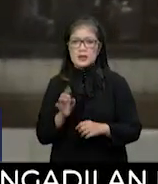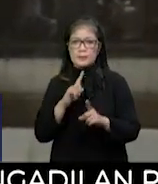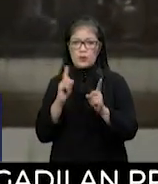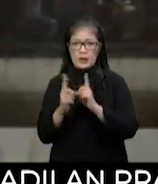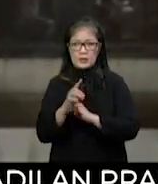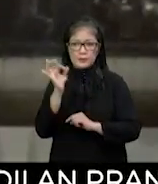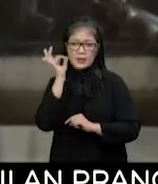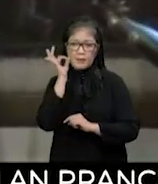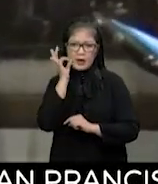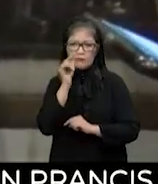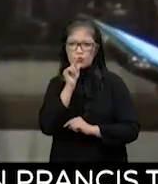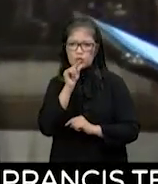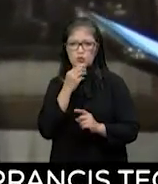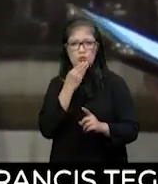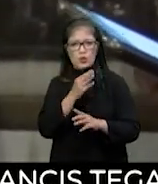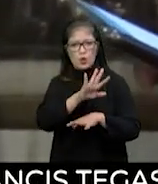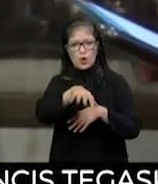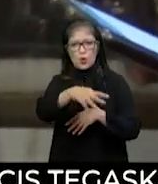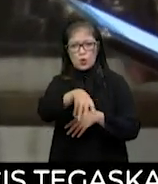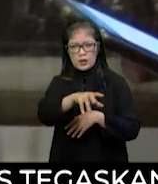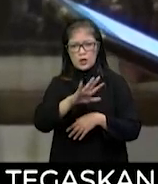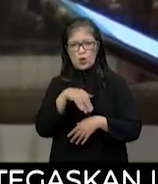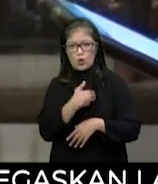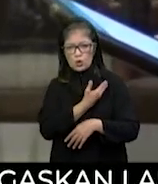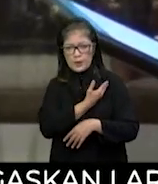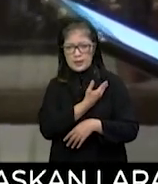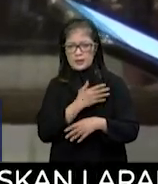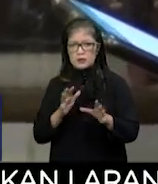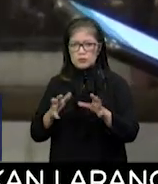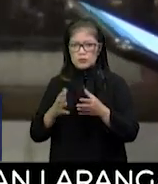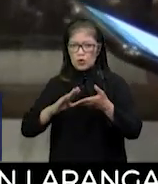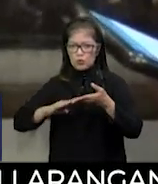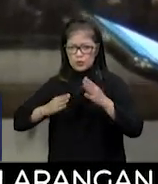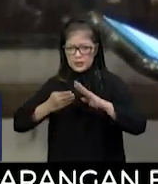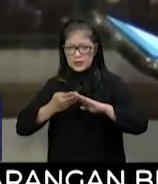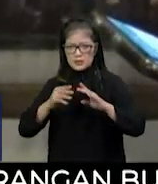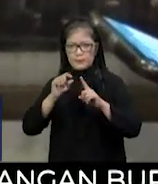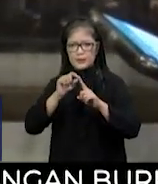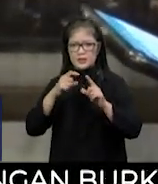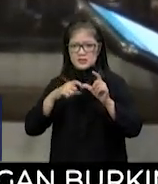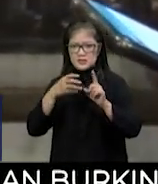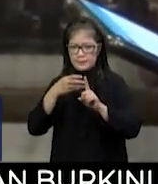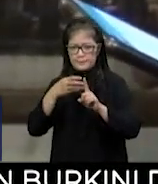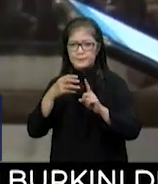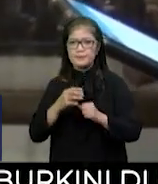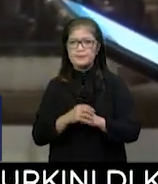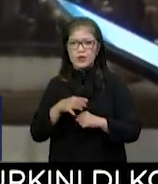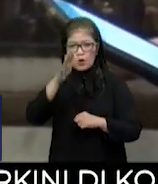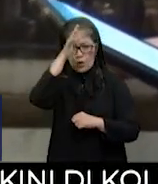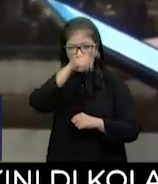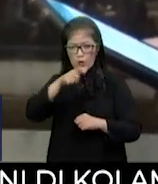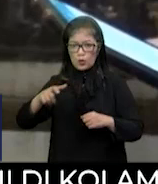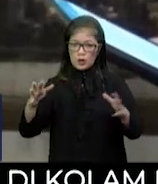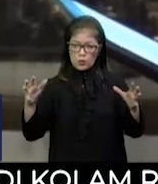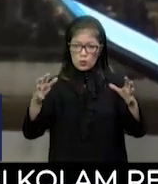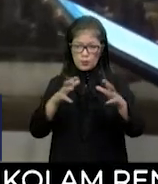keluarga, gitu kan, kepada semua organisasi komunitas yang ada di Persib, ya, para boboto semua. Saya sudah minta maaf dan sudah